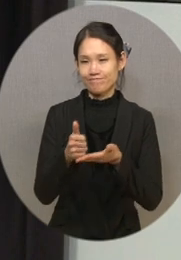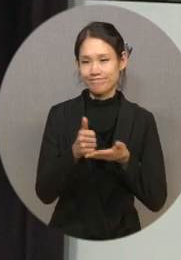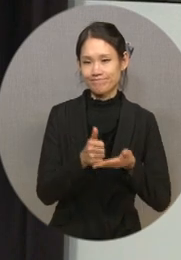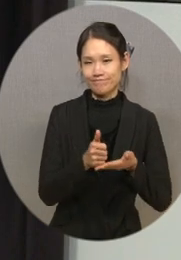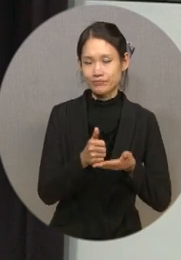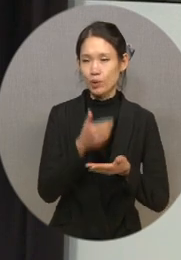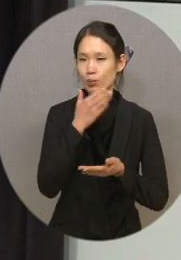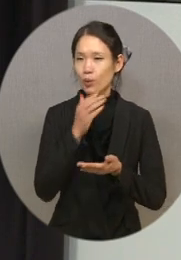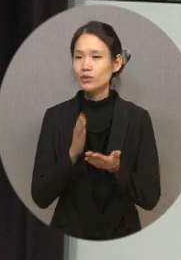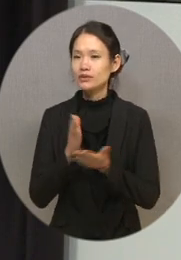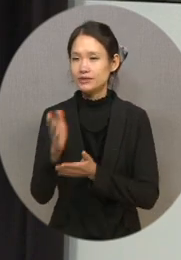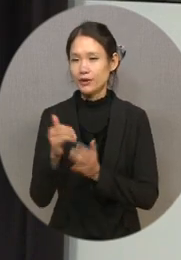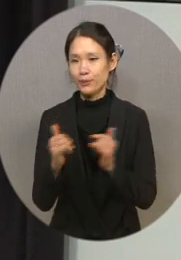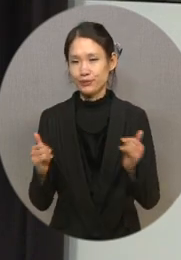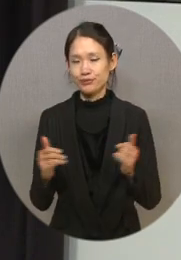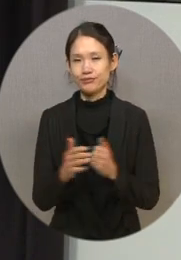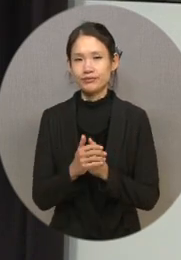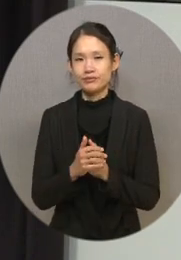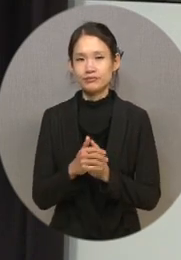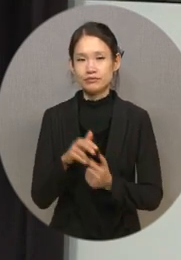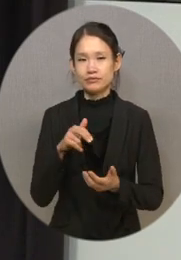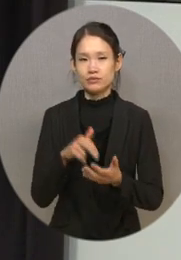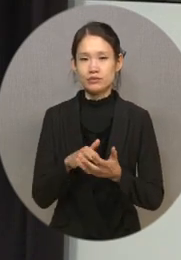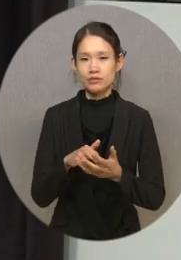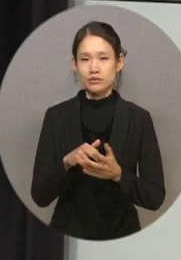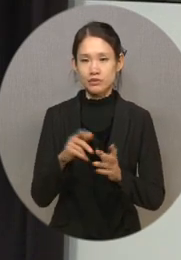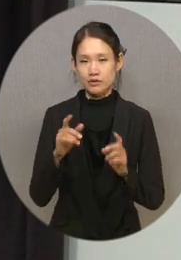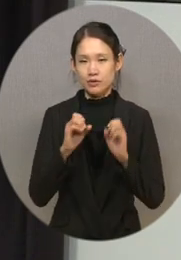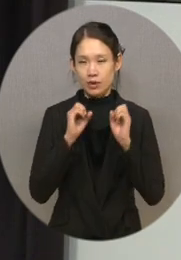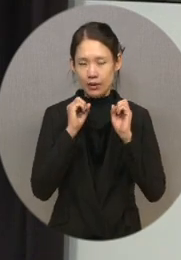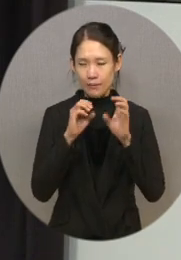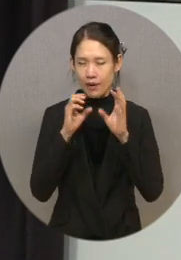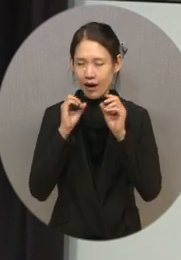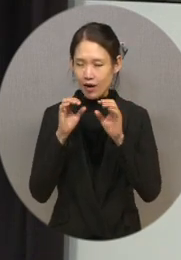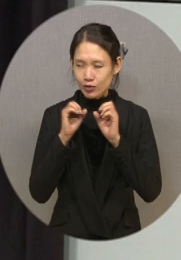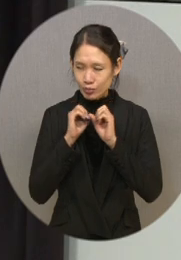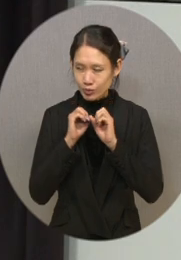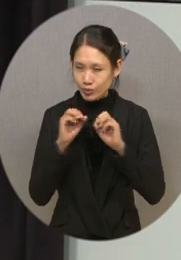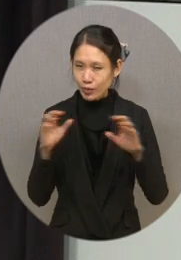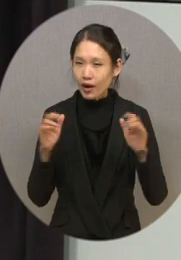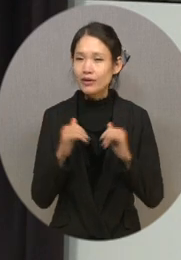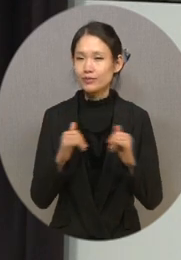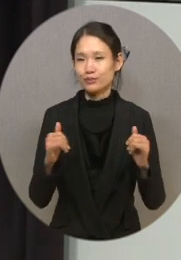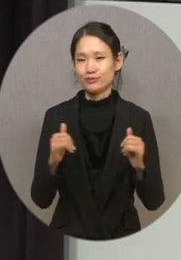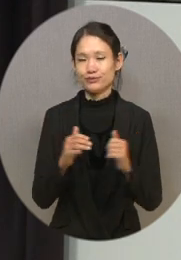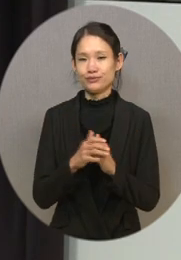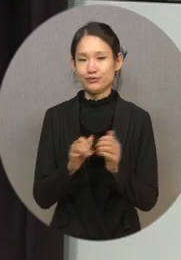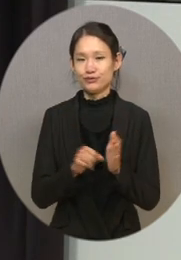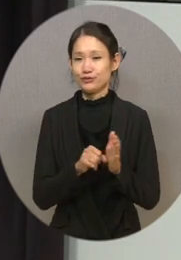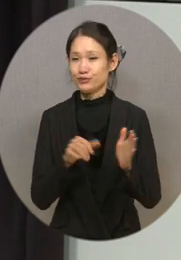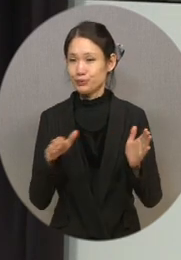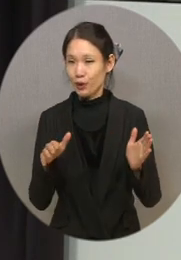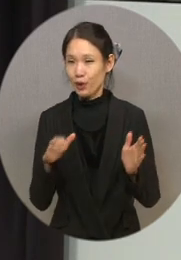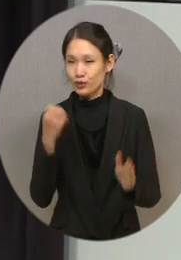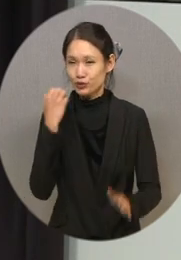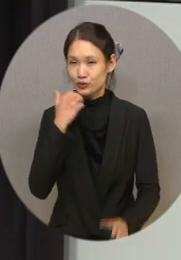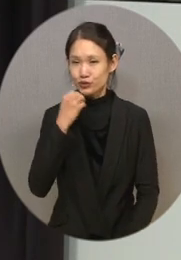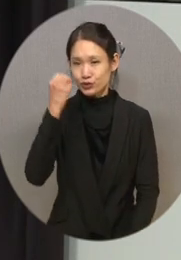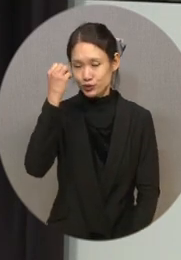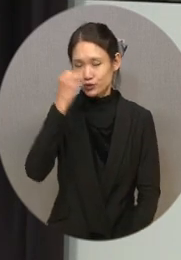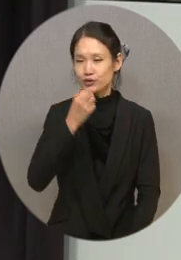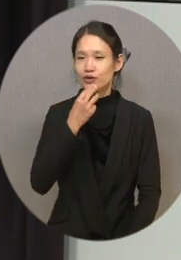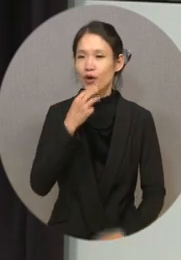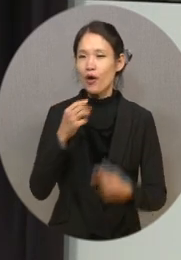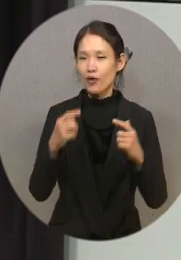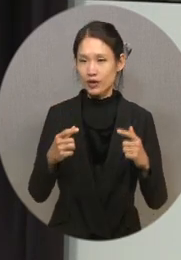복지 전문가로서 널리 알려져 있는 분인데, 경기고등학교 그리고